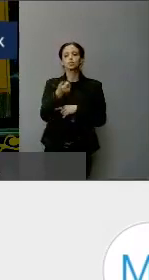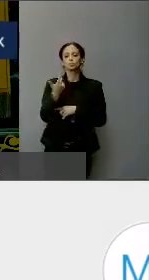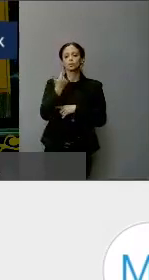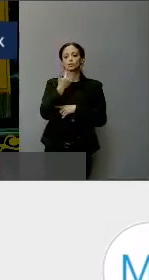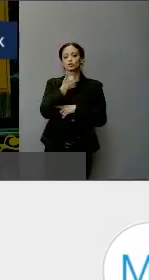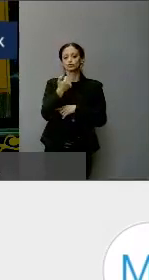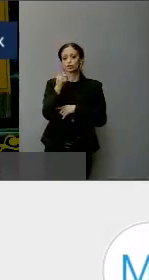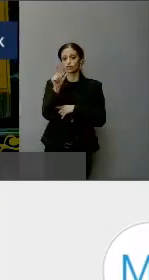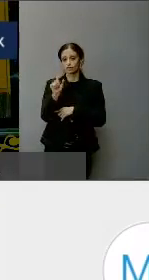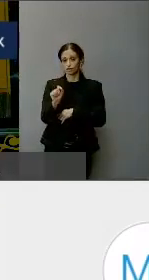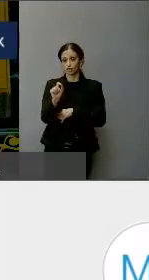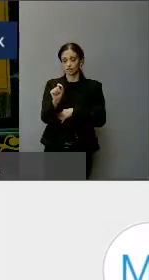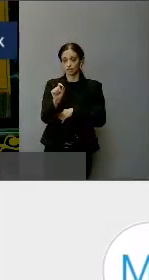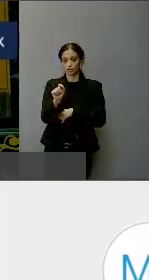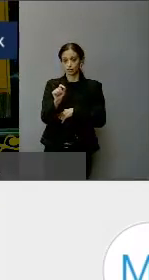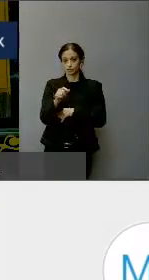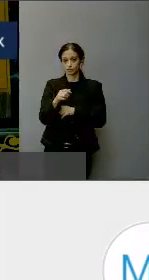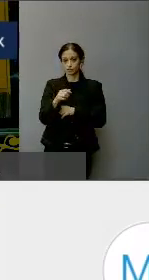120